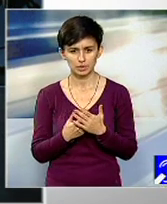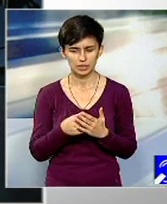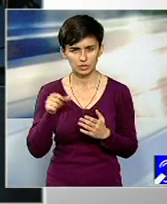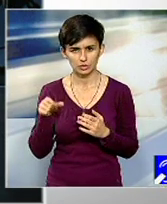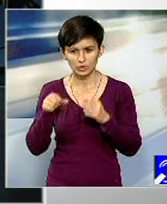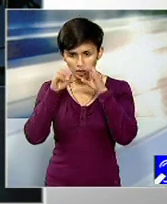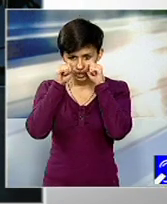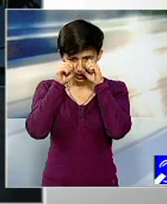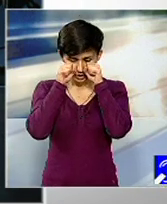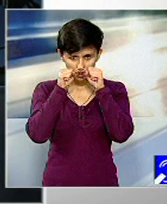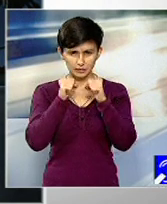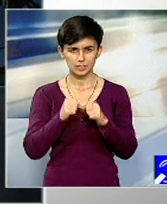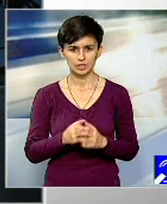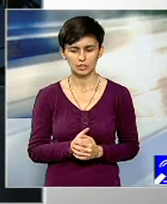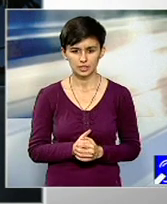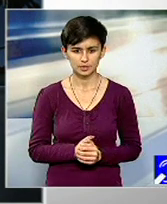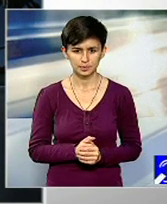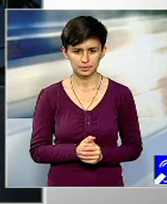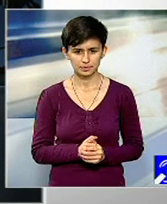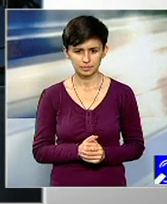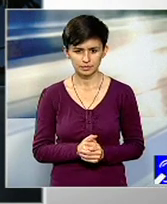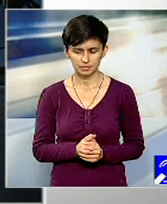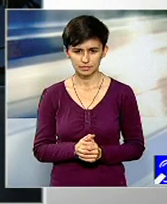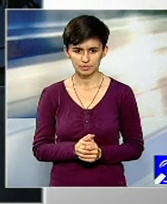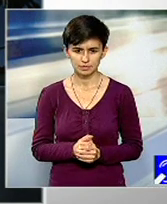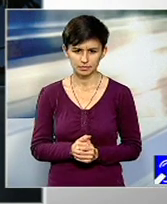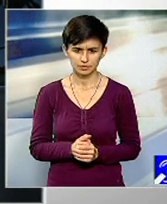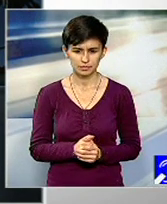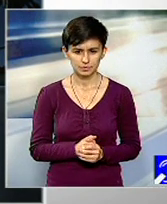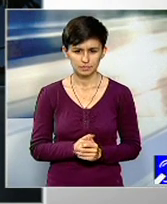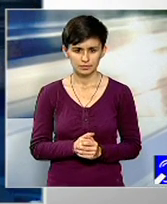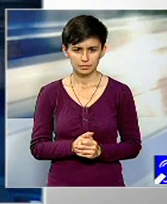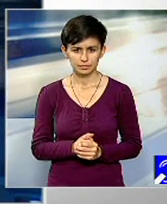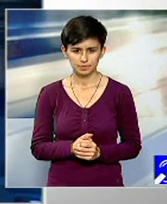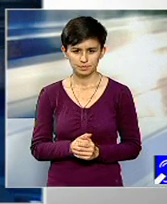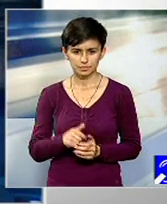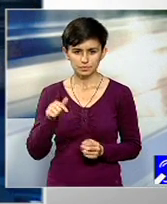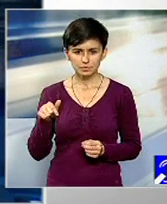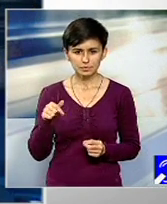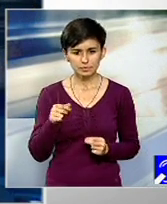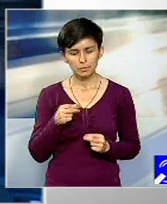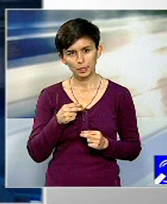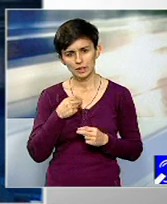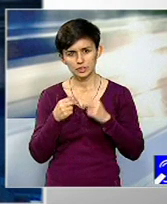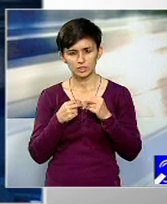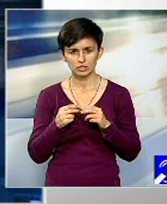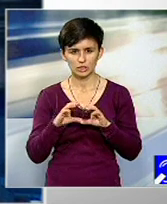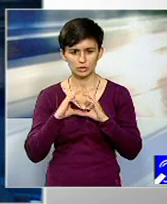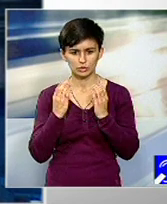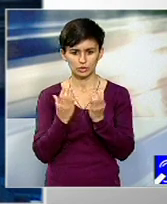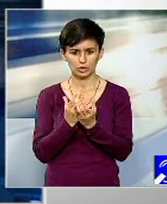deficiență gravă de vedere și se joacă cu o minge de 1 kg